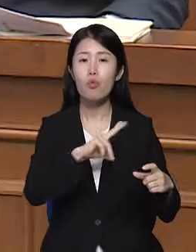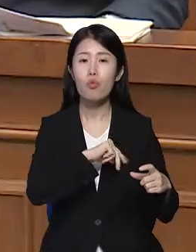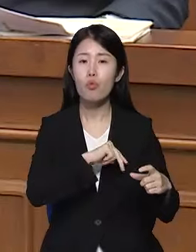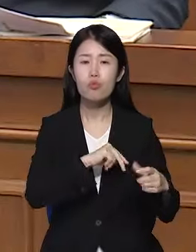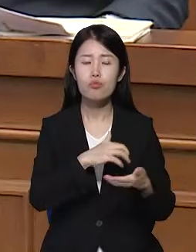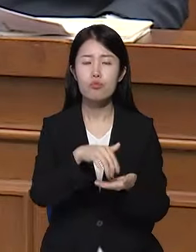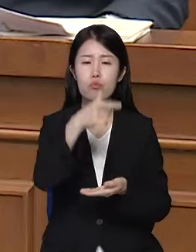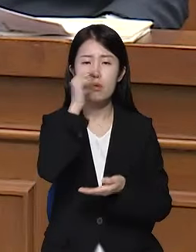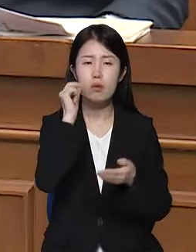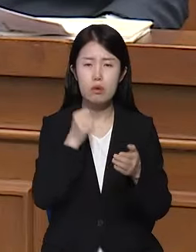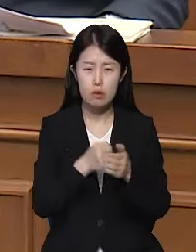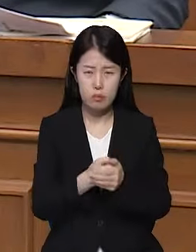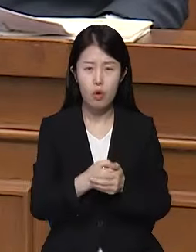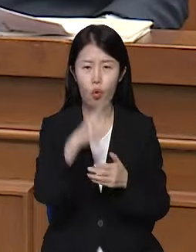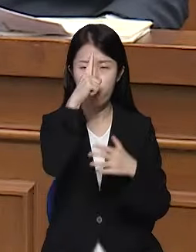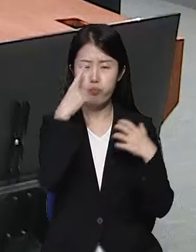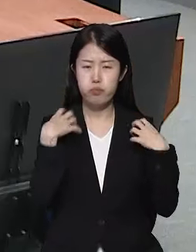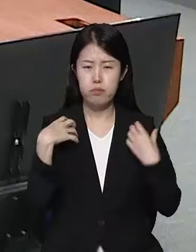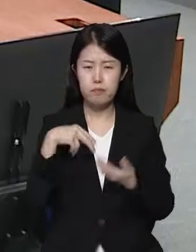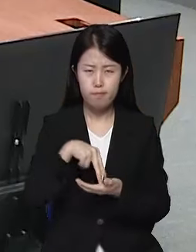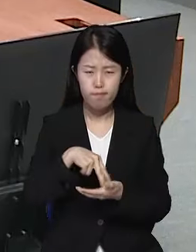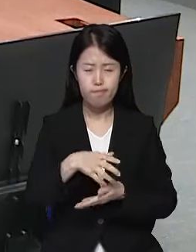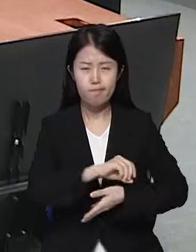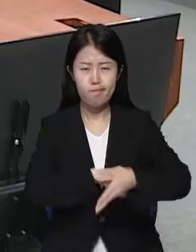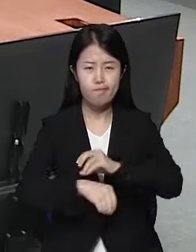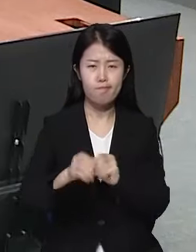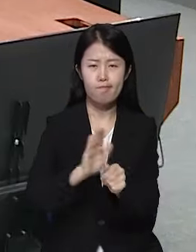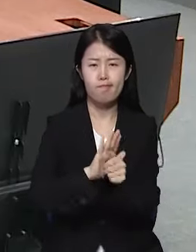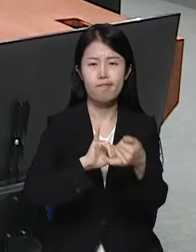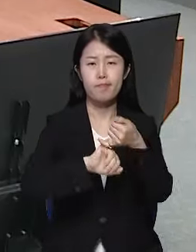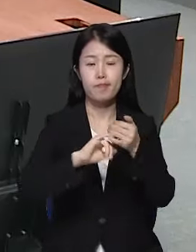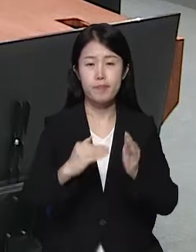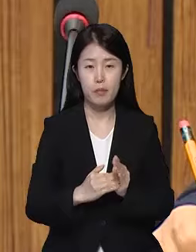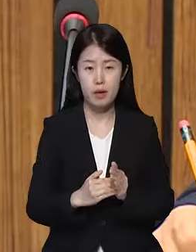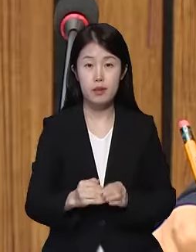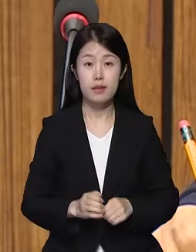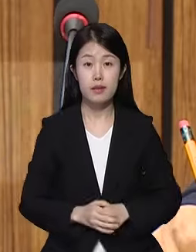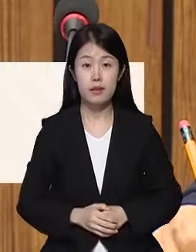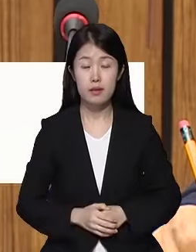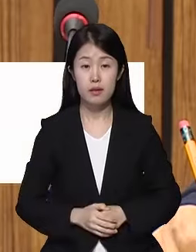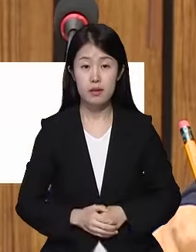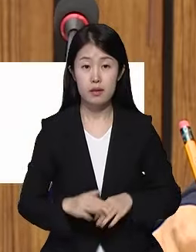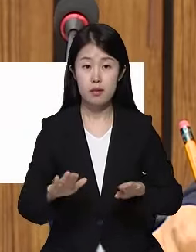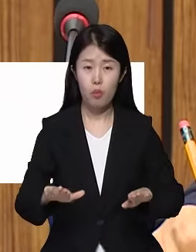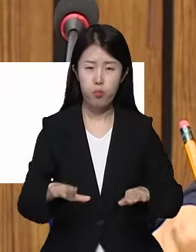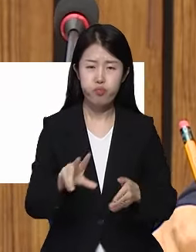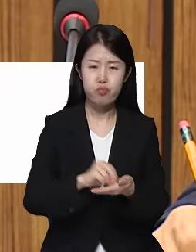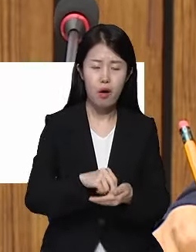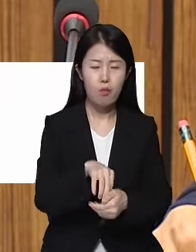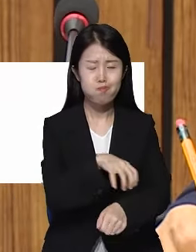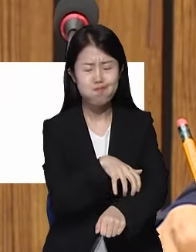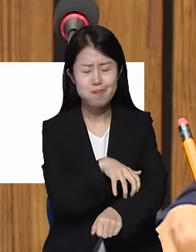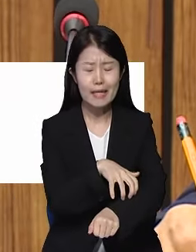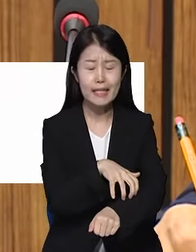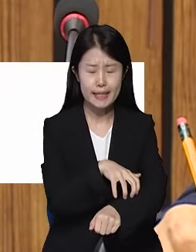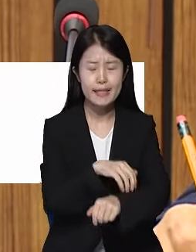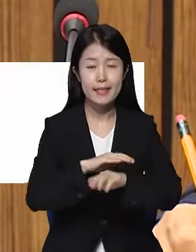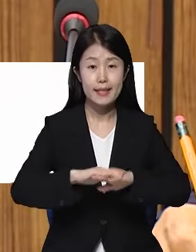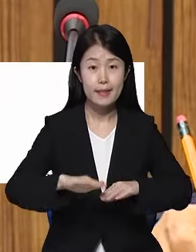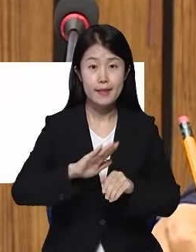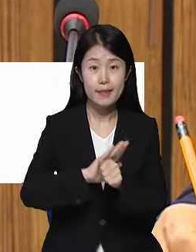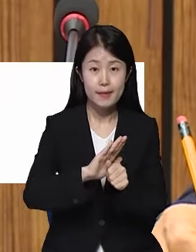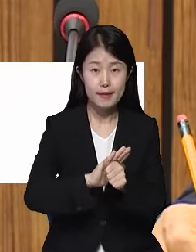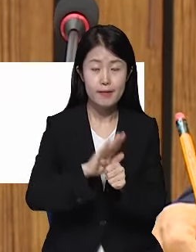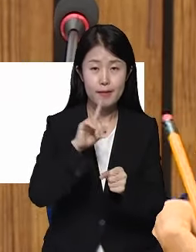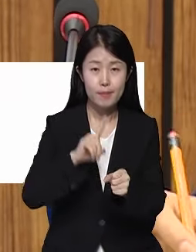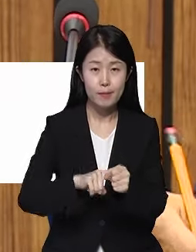중앙당 차원에서 더 힘쓰겠다고 화답했습니다. 현안으로 갖고 계시는 문제 해결을 위해서 저희들이 더 많이 열심히